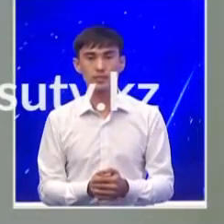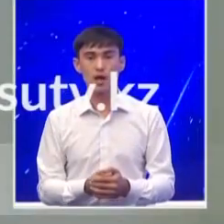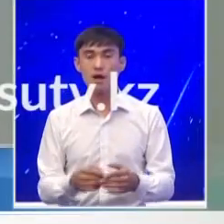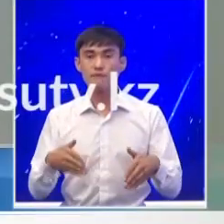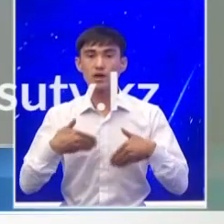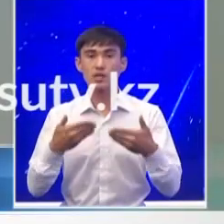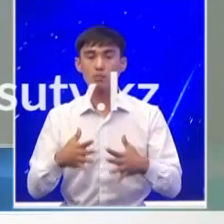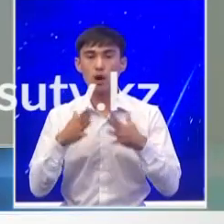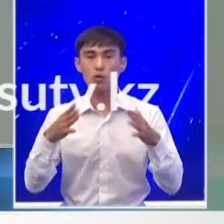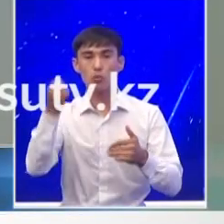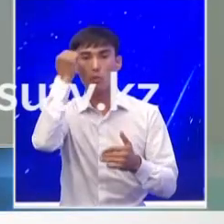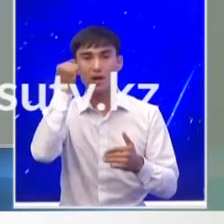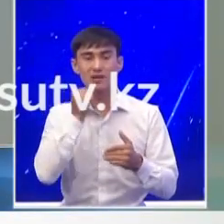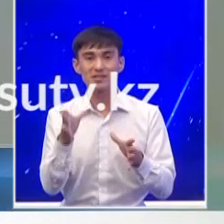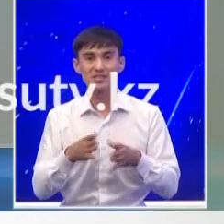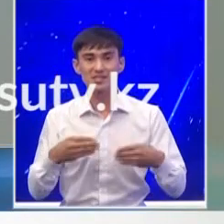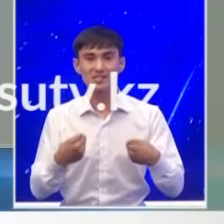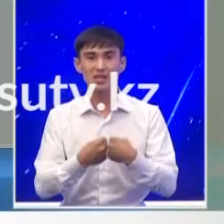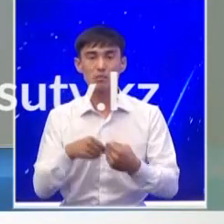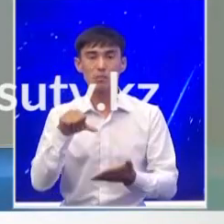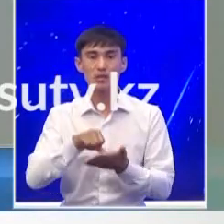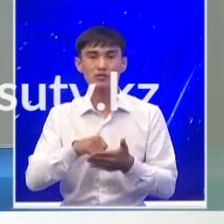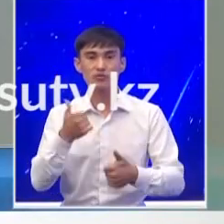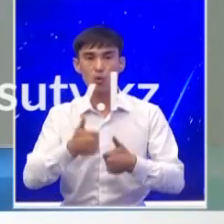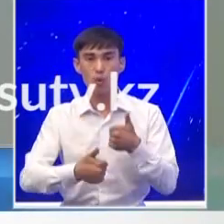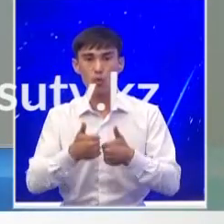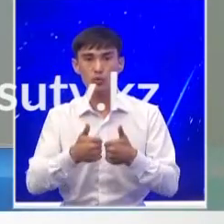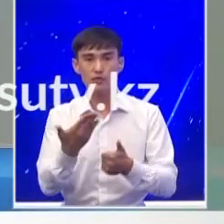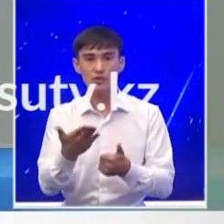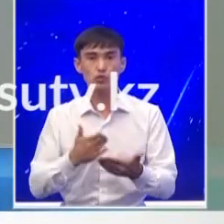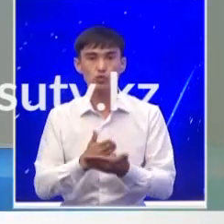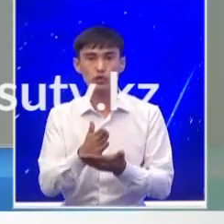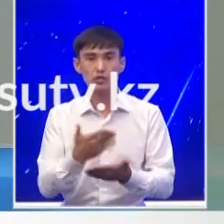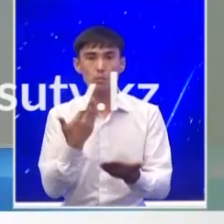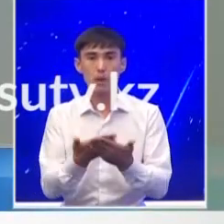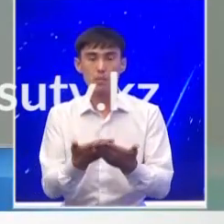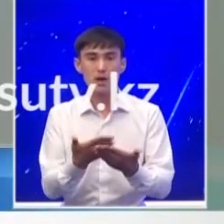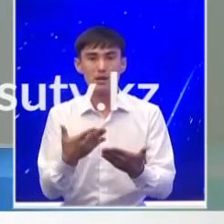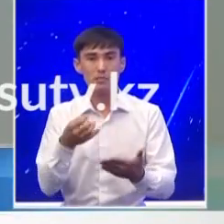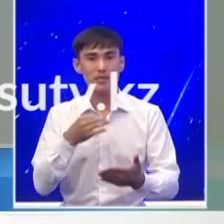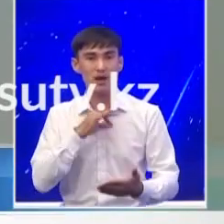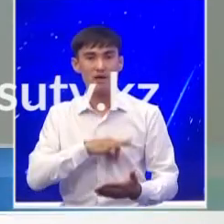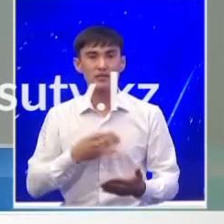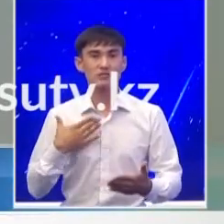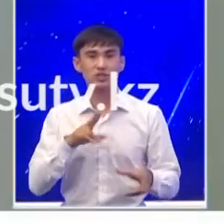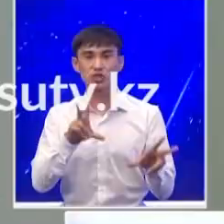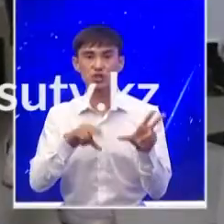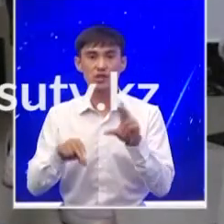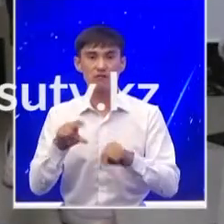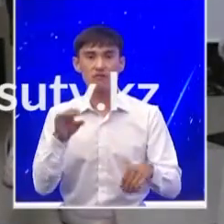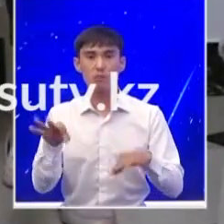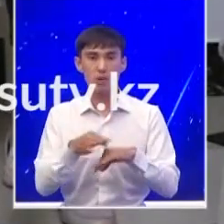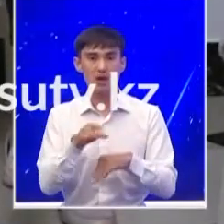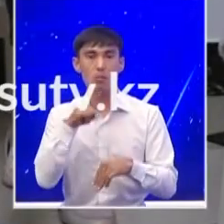Выражаем огромную благодарность семьям, принявшим участие в конкурсе. Вы служите примером нравственности и поистине счастливого брака